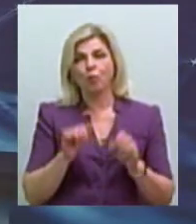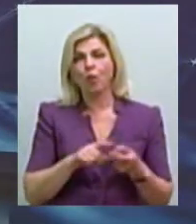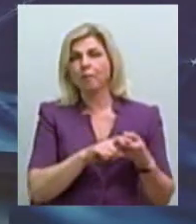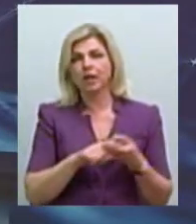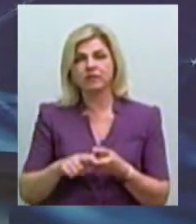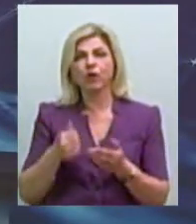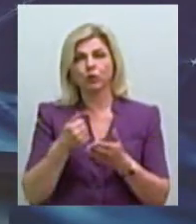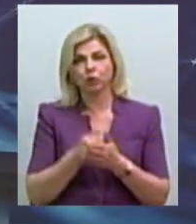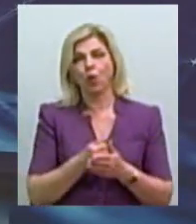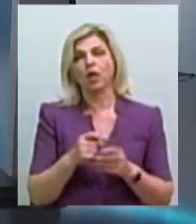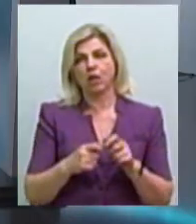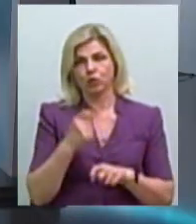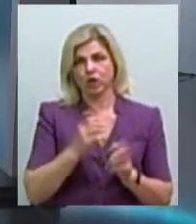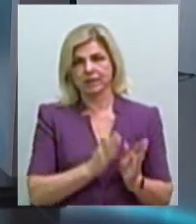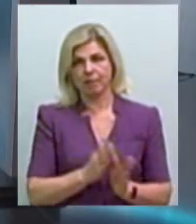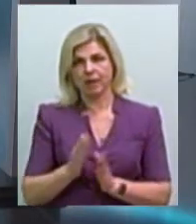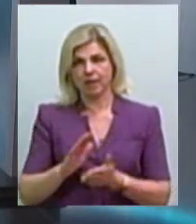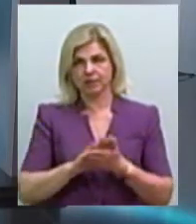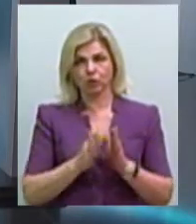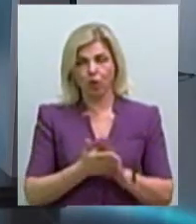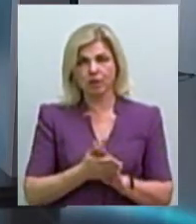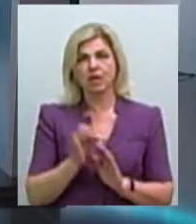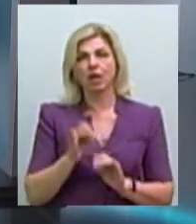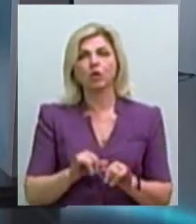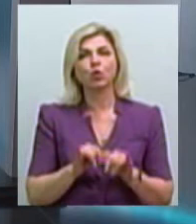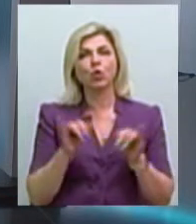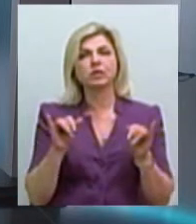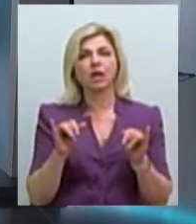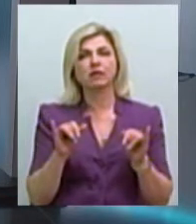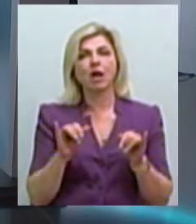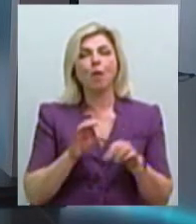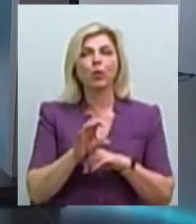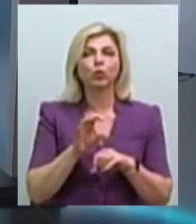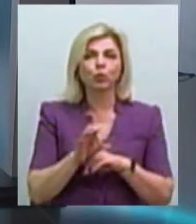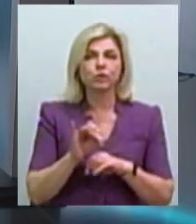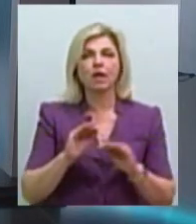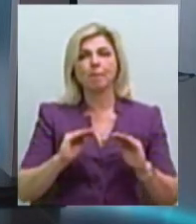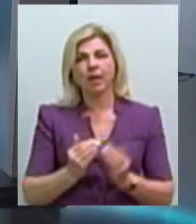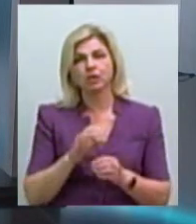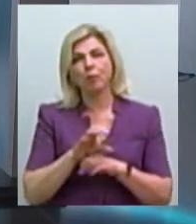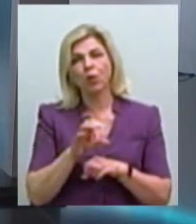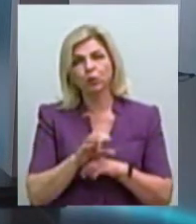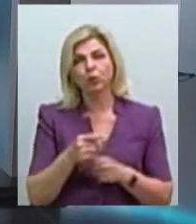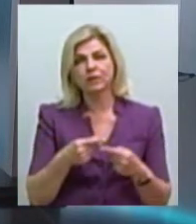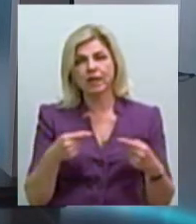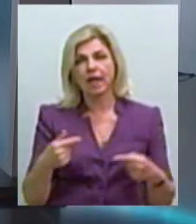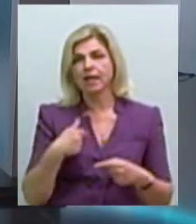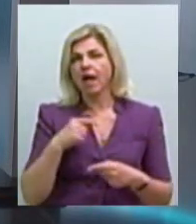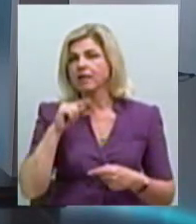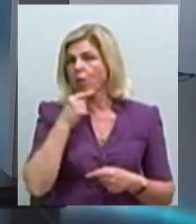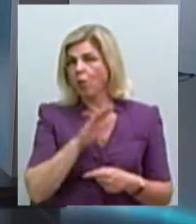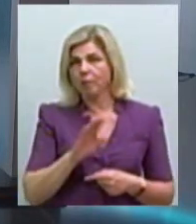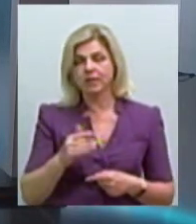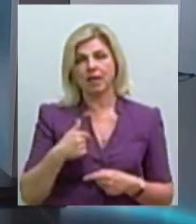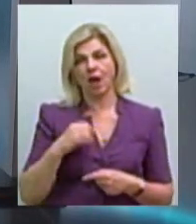до дестабілізації ситуації. І зростання продукції, і зменшення продукції. Так, я не економіст, я юрист. Якщо вам